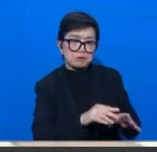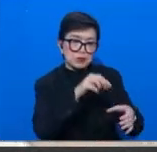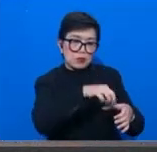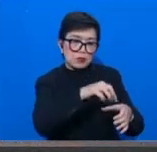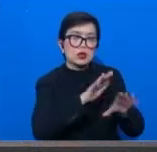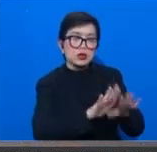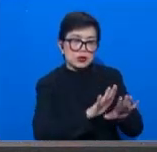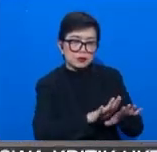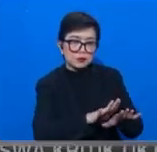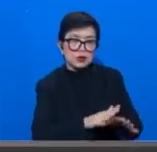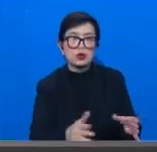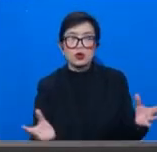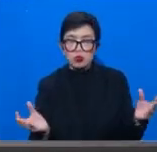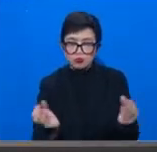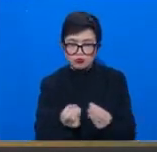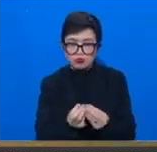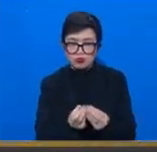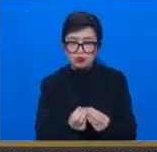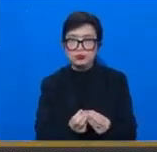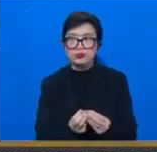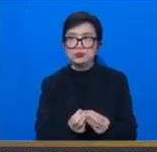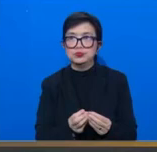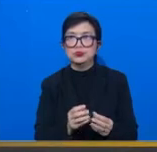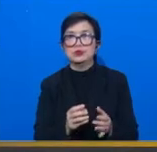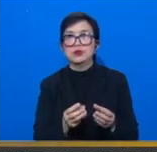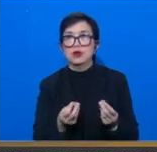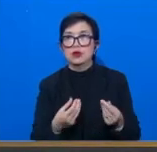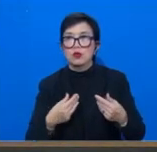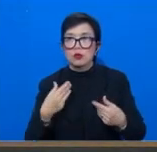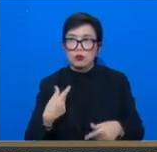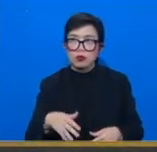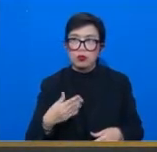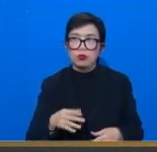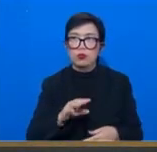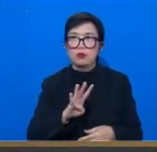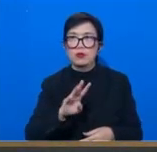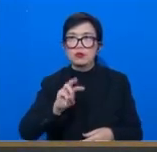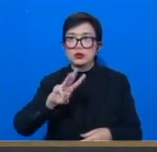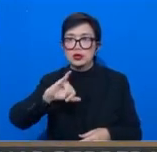akhirnya bisa terkumpul dalam jumlah jutaan rupiah.